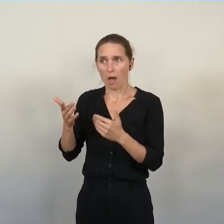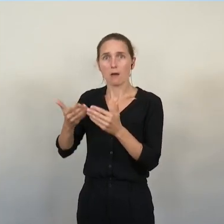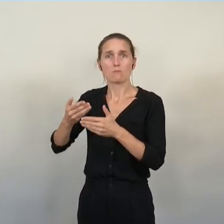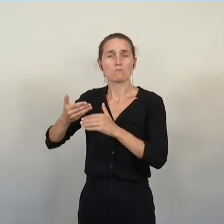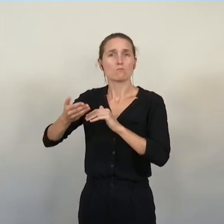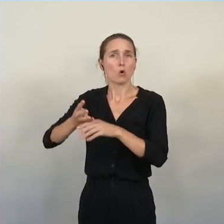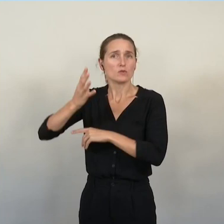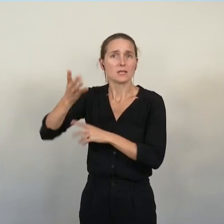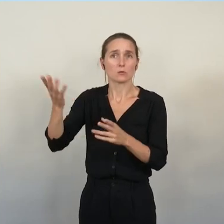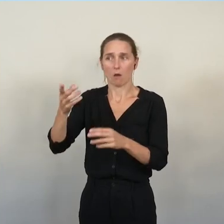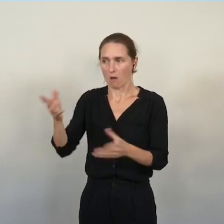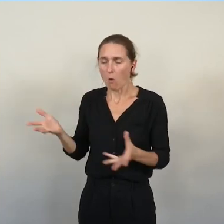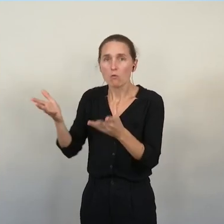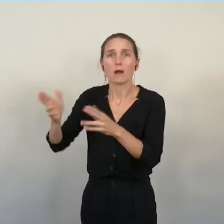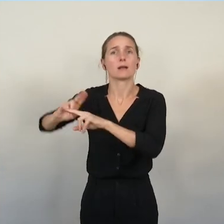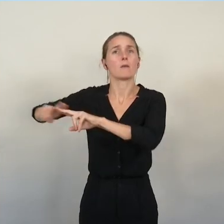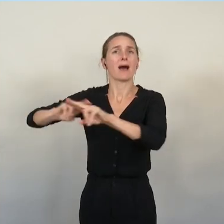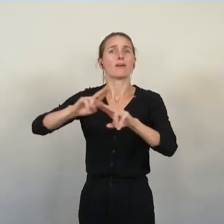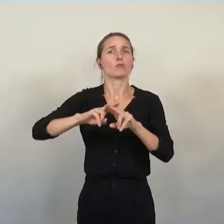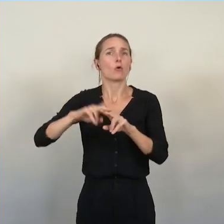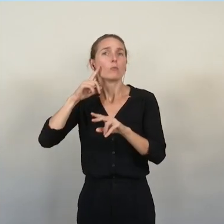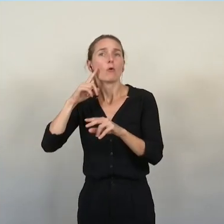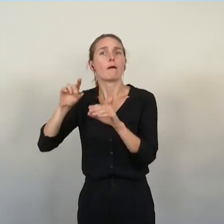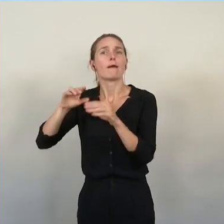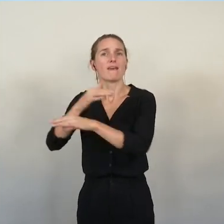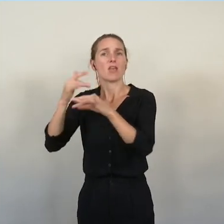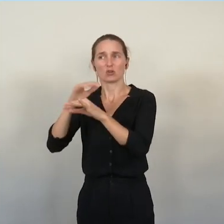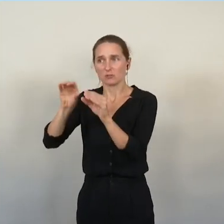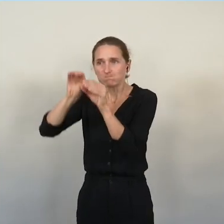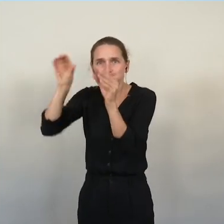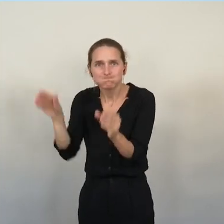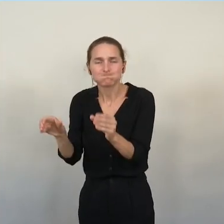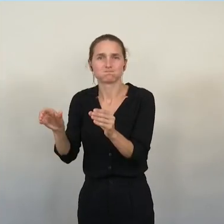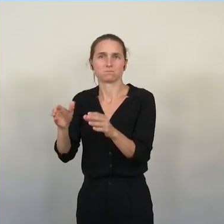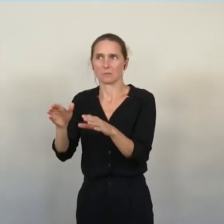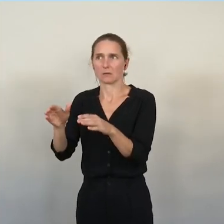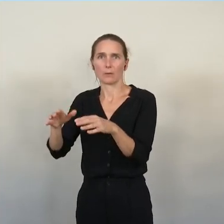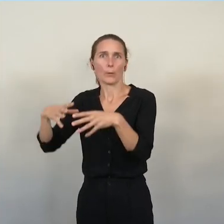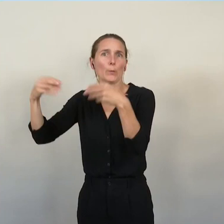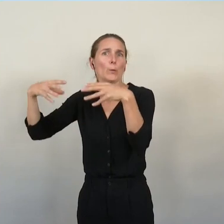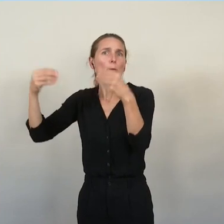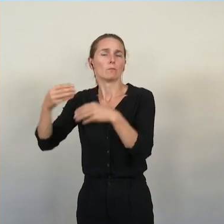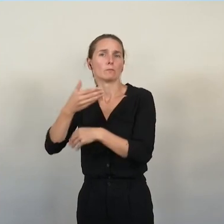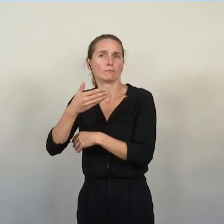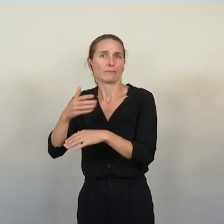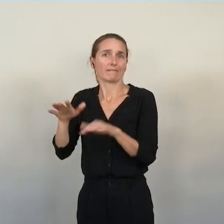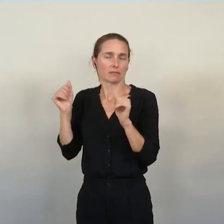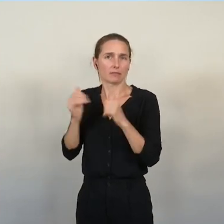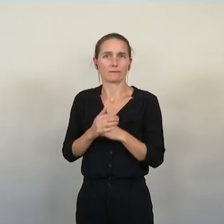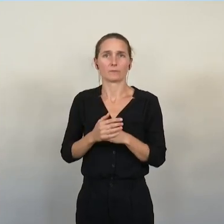énergétique de tous les logements privés du territoire de la Métro c'est aussi au niveau de la ville son engagement dans